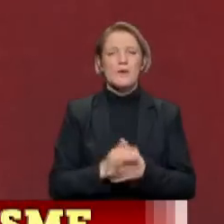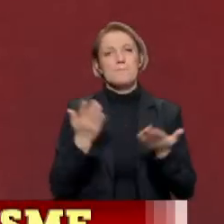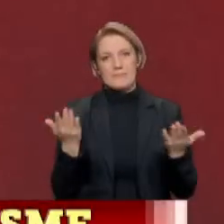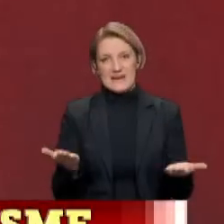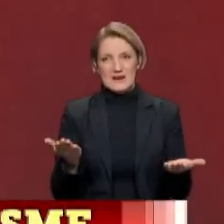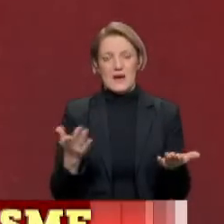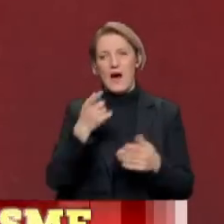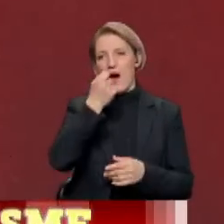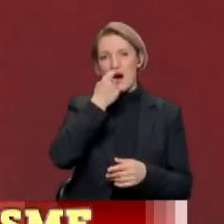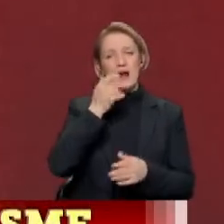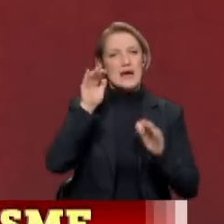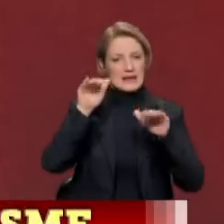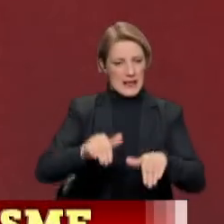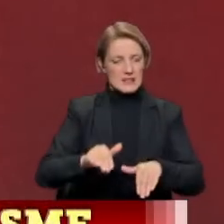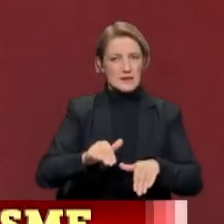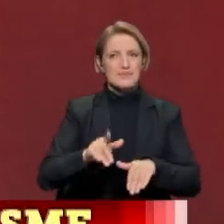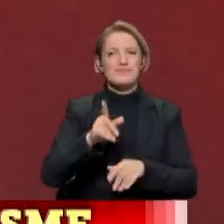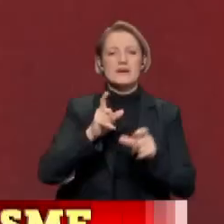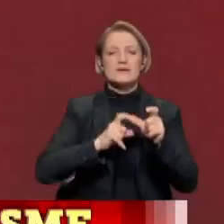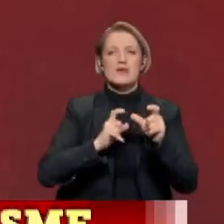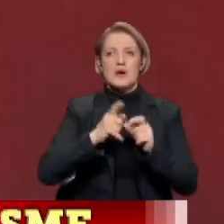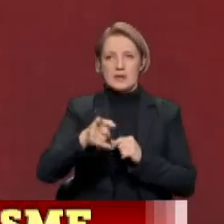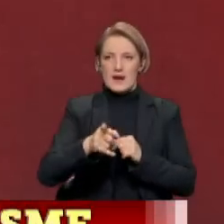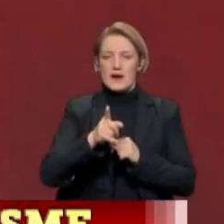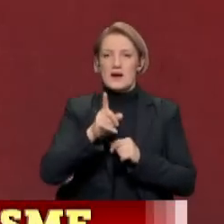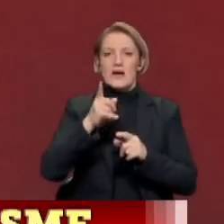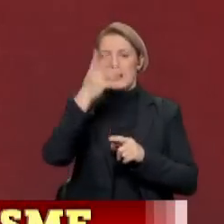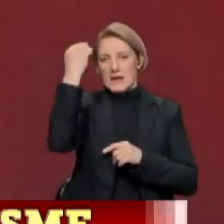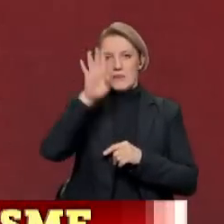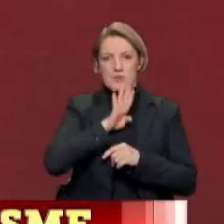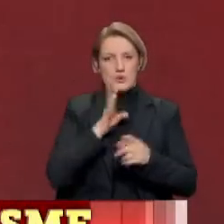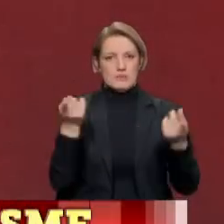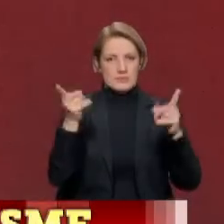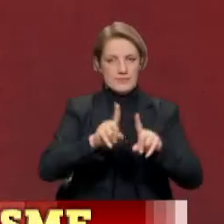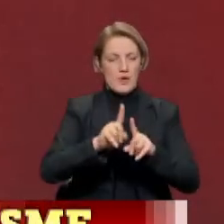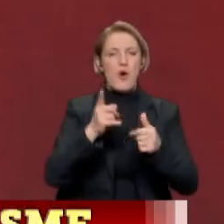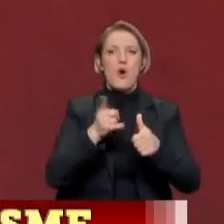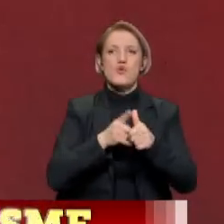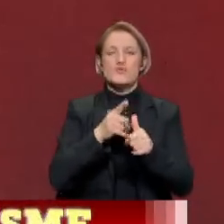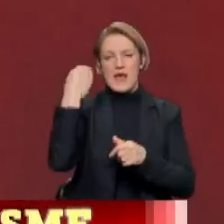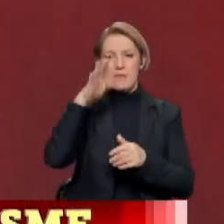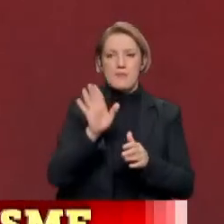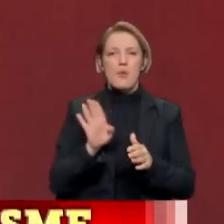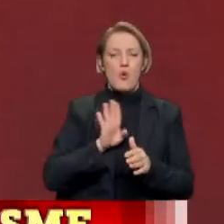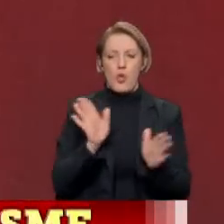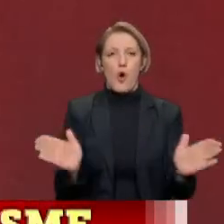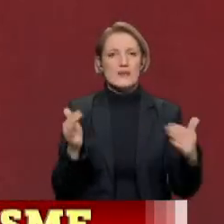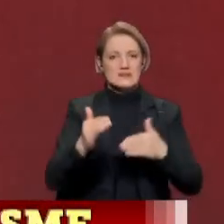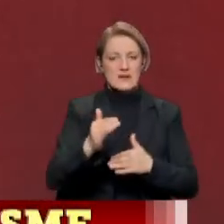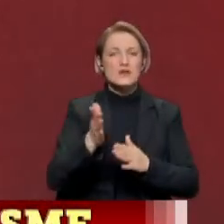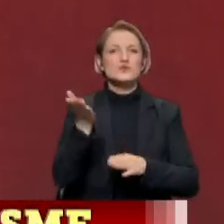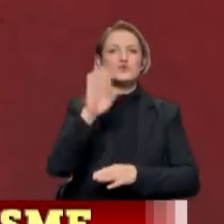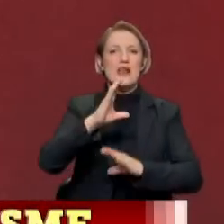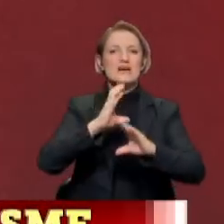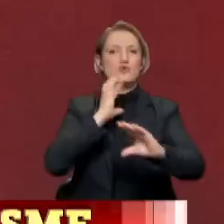Peki Ankara'ya geldi, Saraçhane'de Ekrem İmamoğlu'yla buluştu. Önce makam odasında, sonra seçim